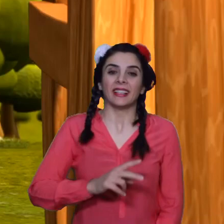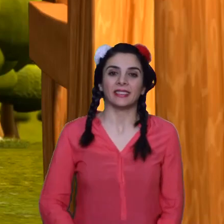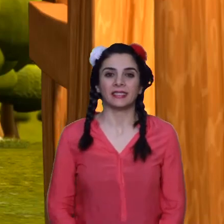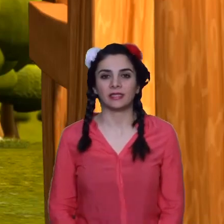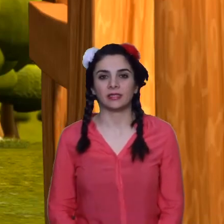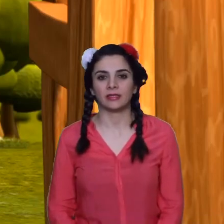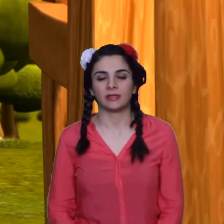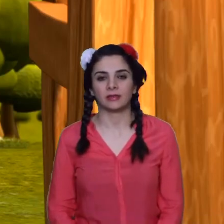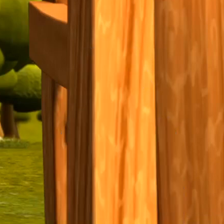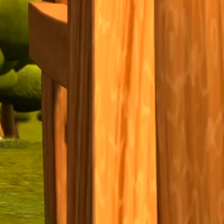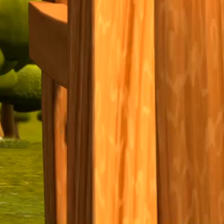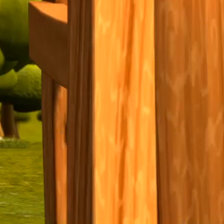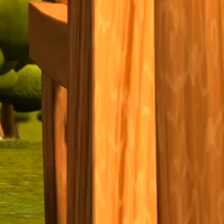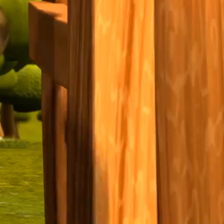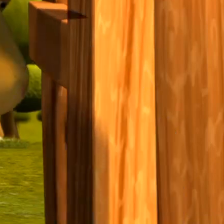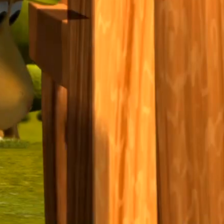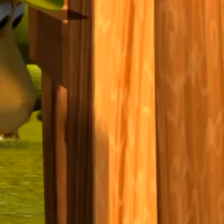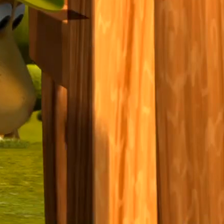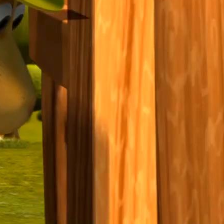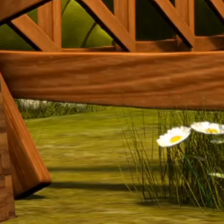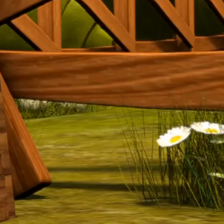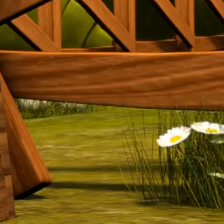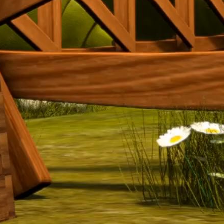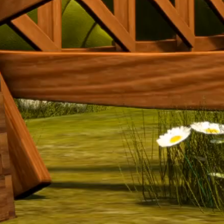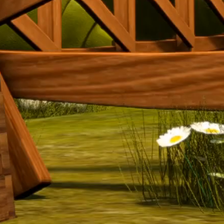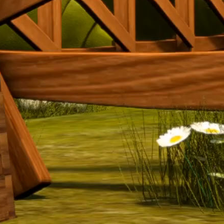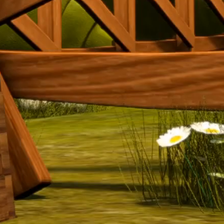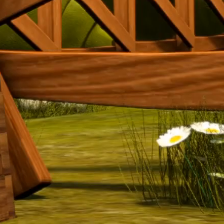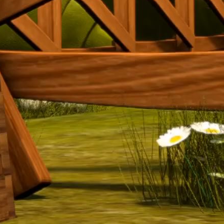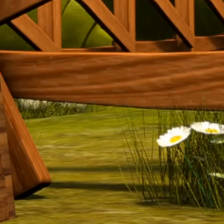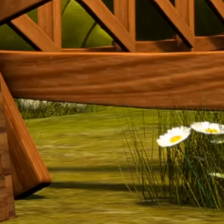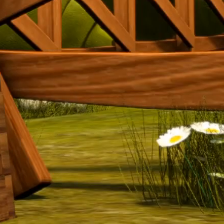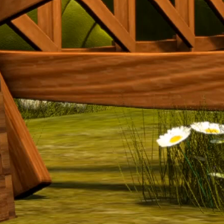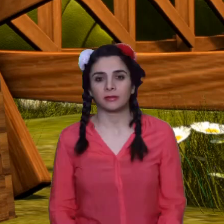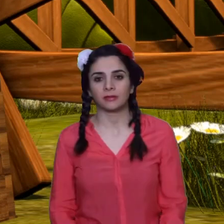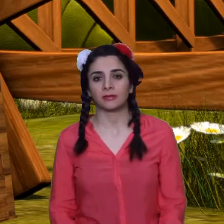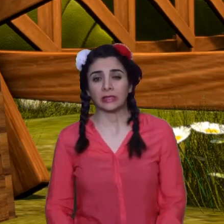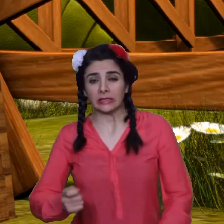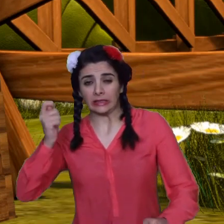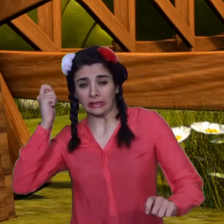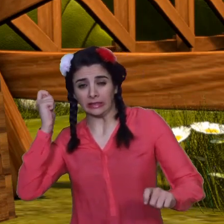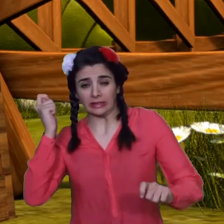Gözlerine düşen bareti çekişle kaldırıp çiviyi çit parçasına dayadı. Tam vuracaktı ki